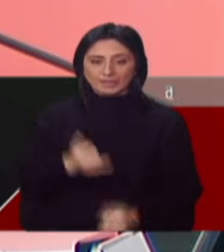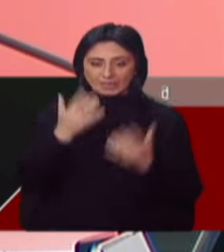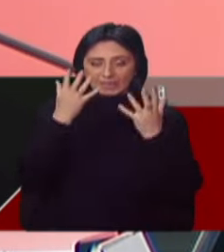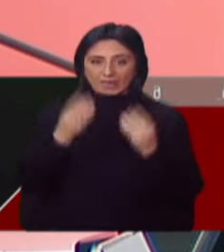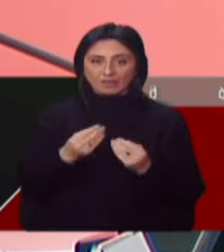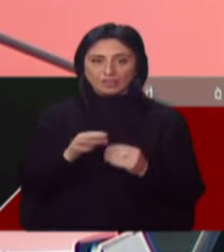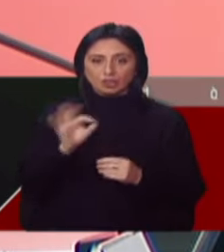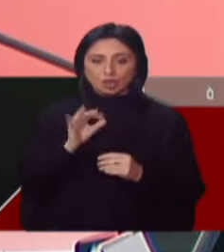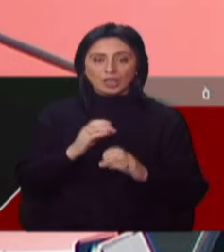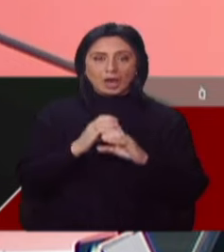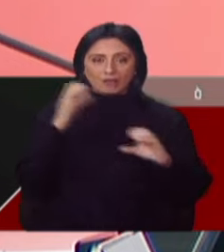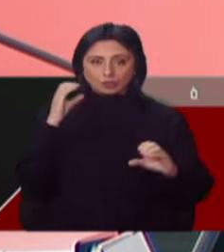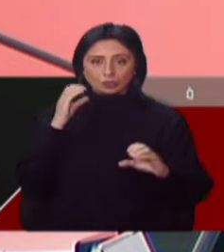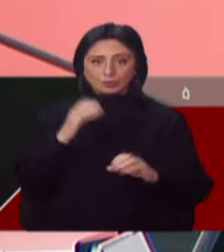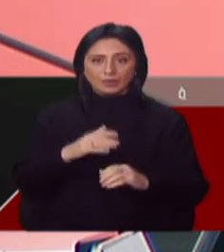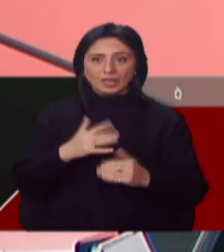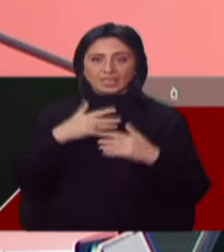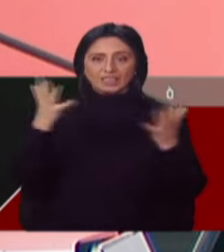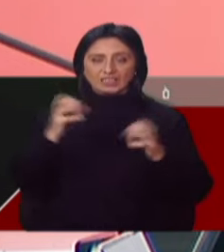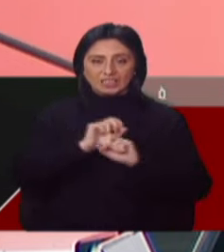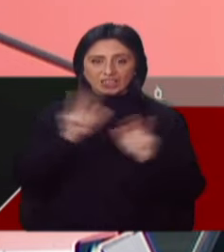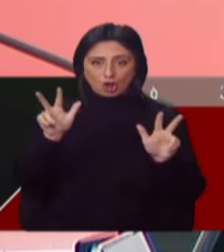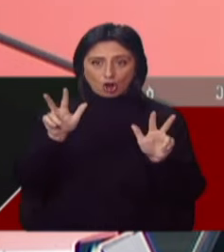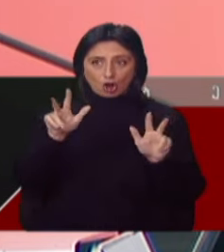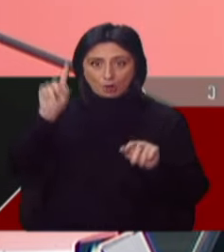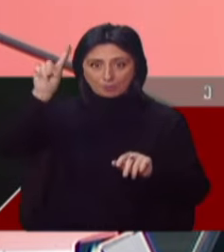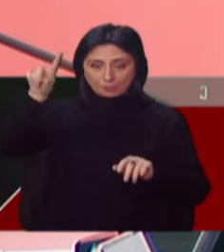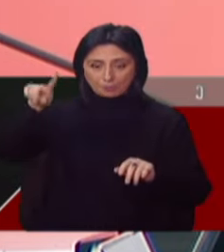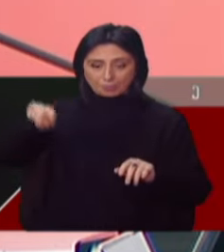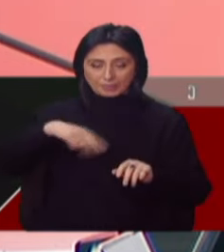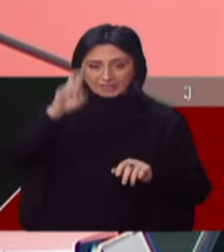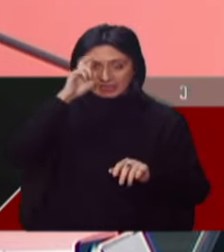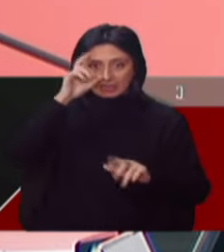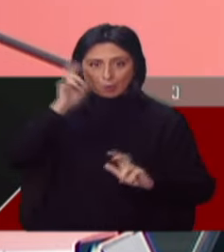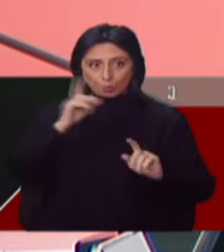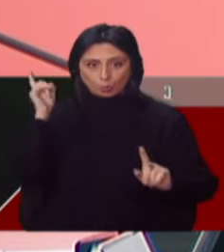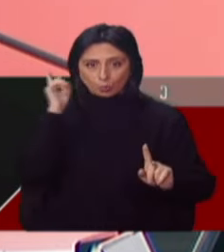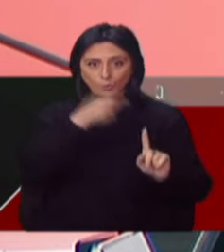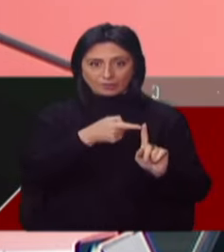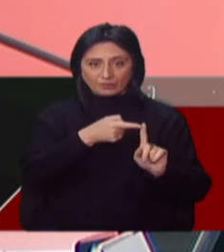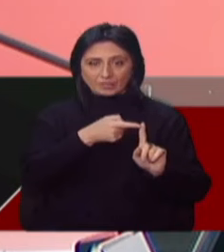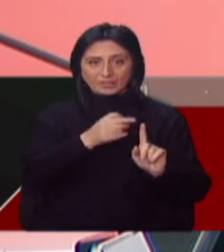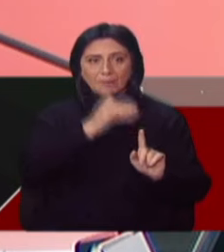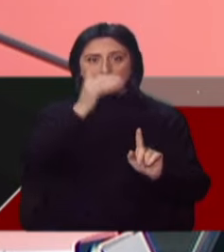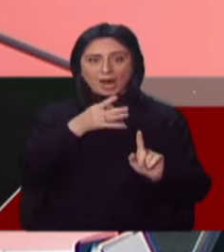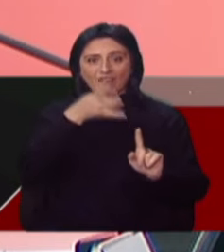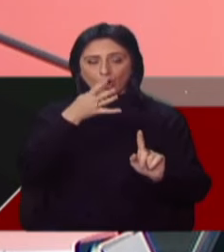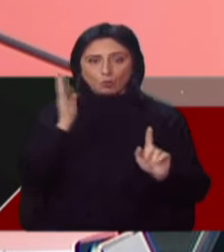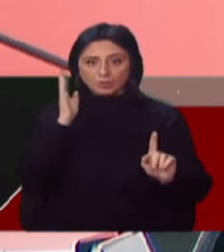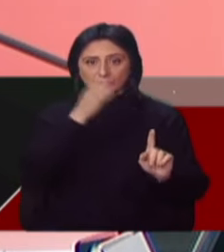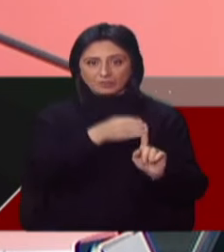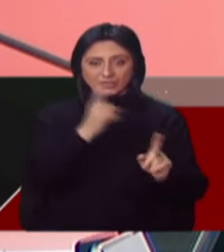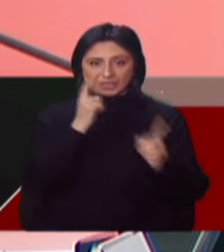დღეიდან აღნიშნული ავტობუსები დიდი ღმის დასახლებიდან სახელმწიფო უნივერსიტეტის მაღლივი კორპუსის